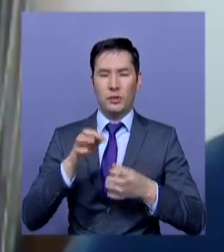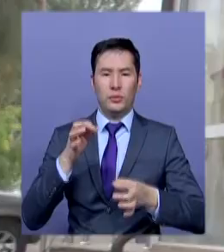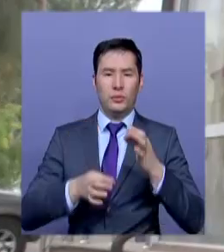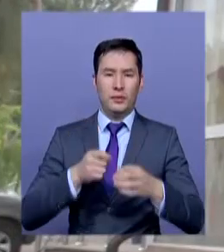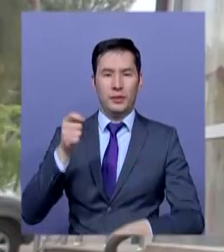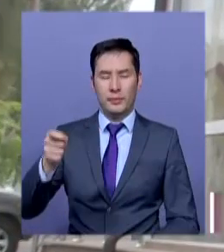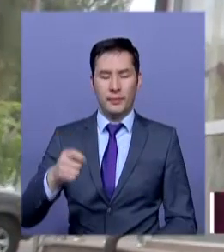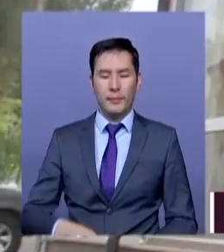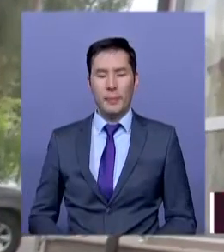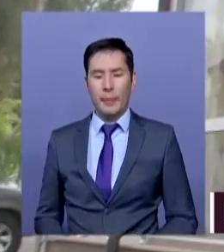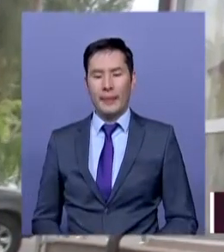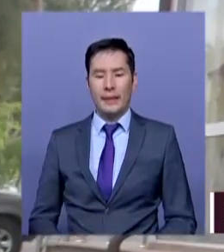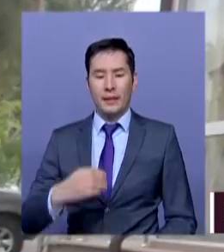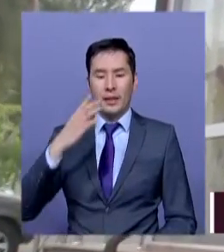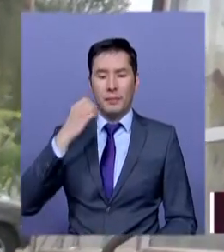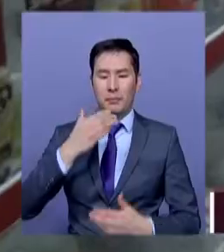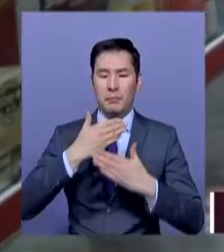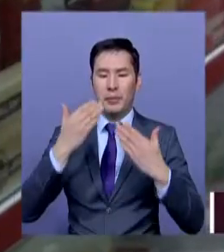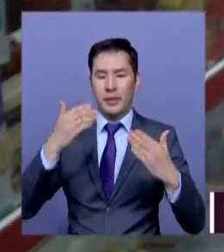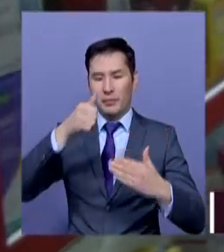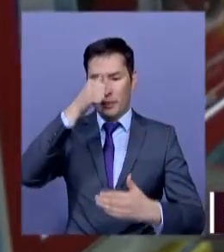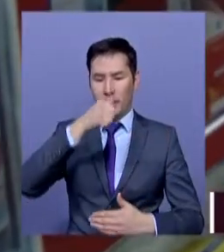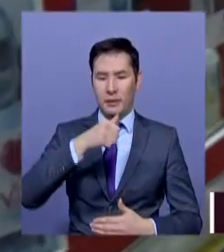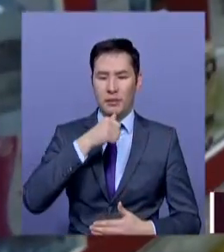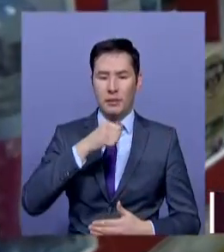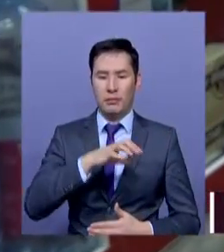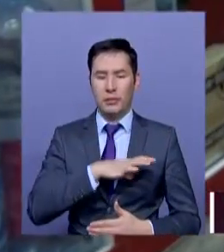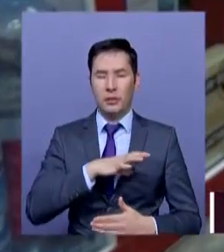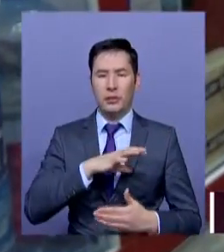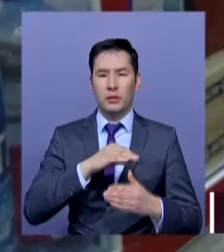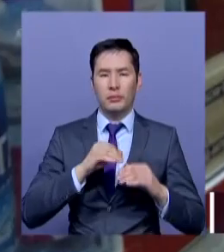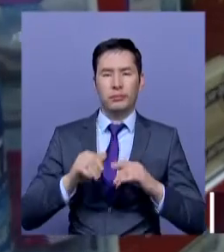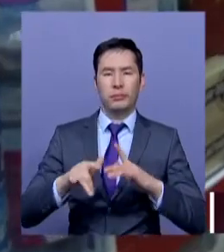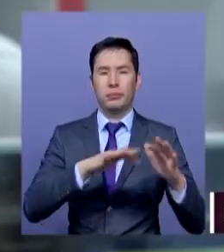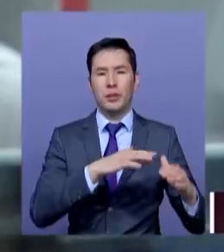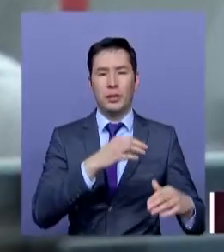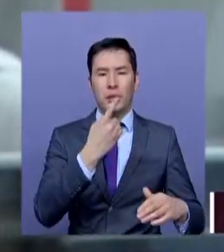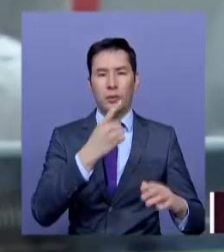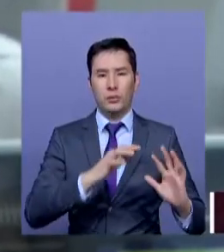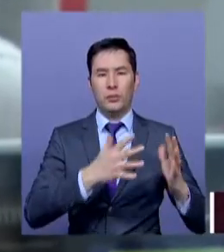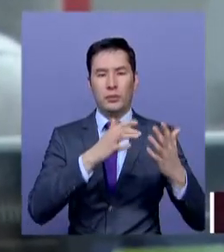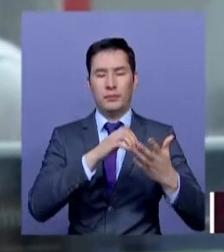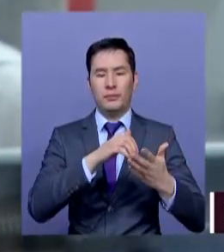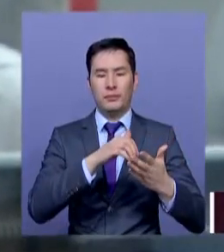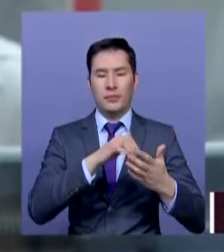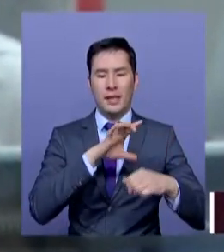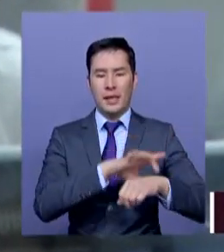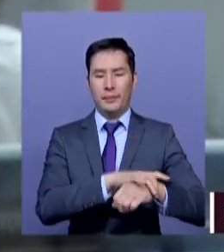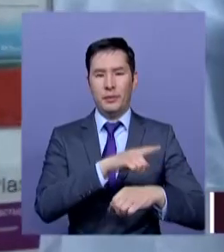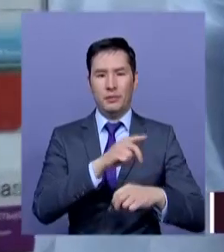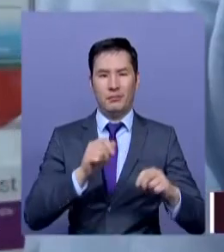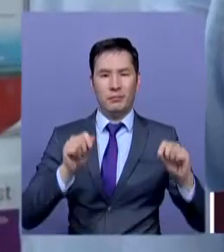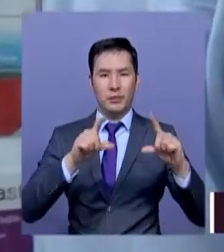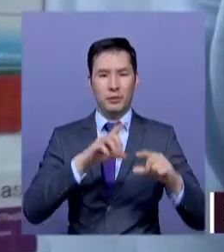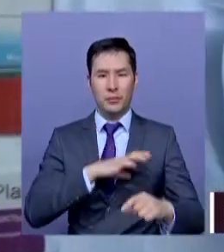жолданды. Алматыда соңғы айда дәрілік заттарға бағаны көтеру бойынша тек бір дерек түсіпті. Тиісті мекемелер тексеруді ары қарай